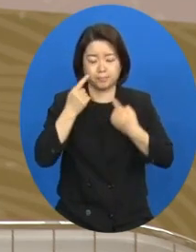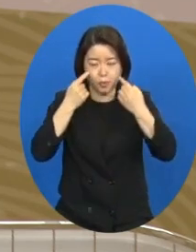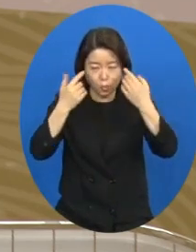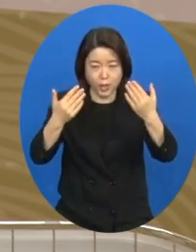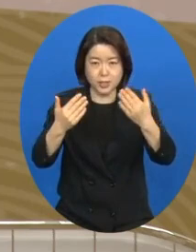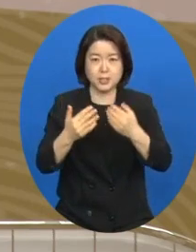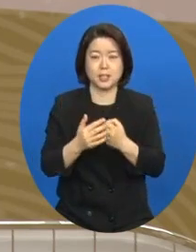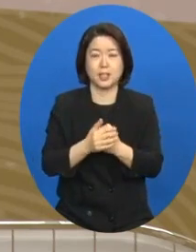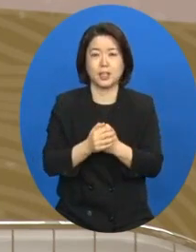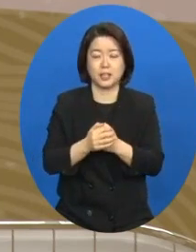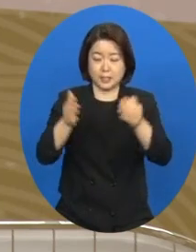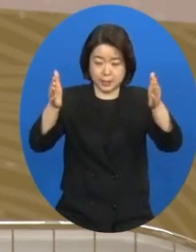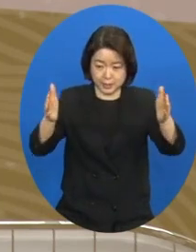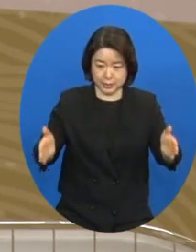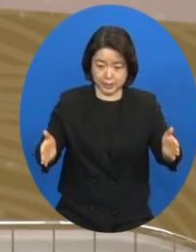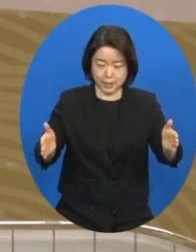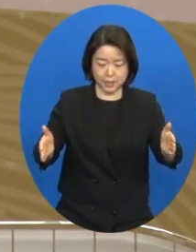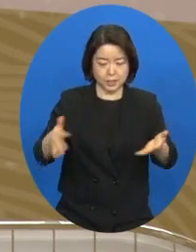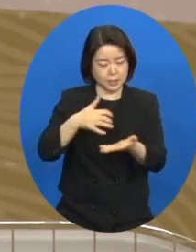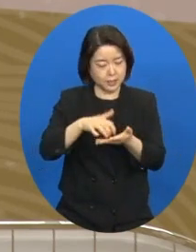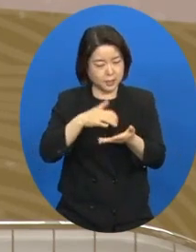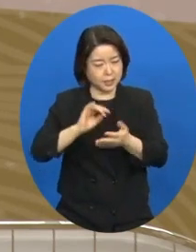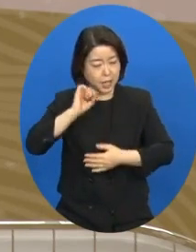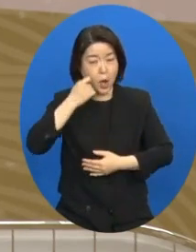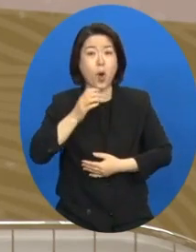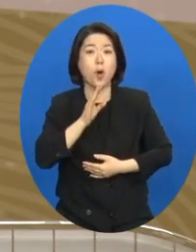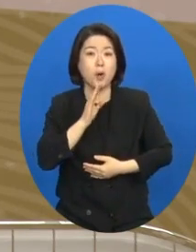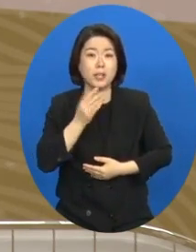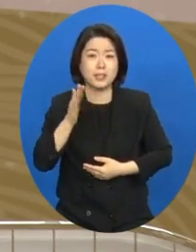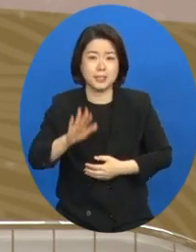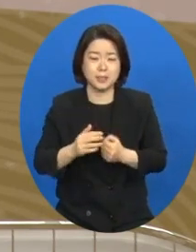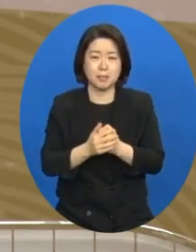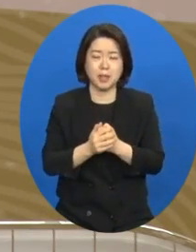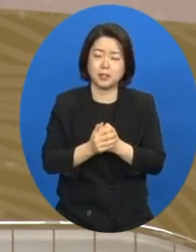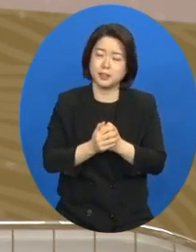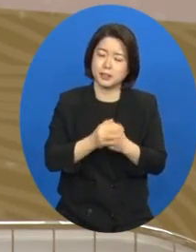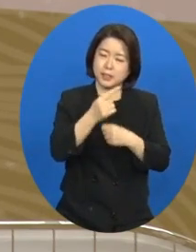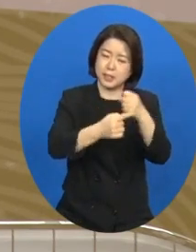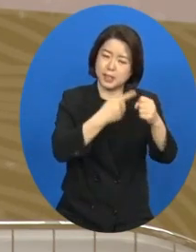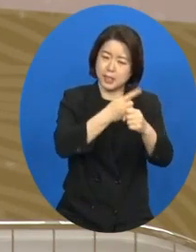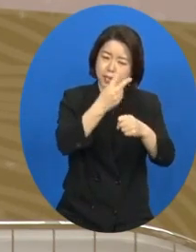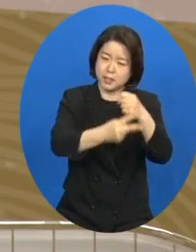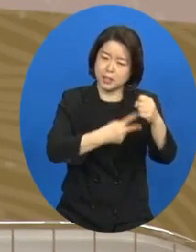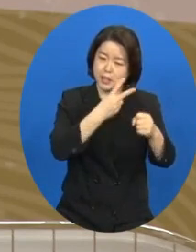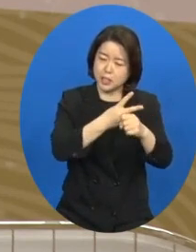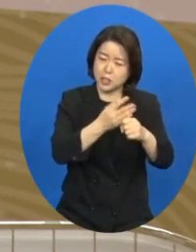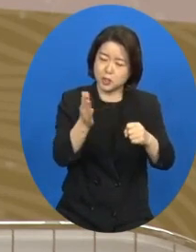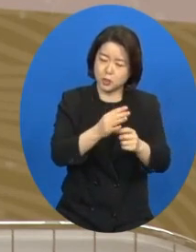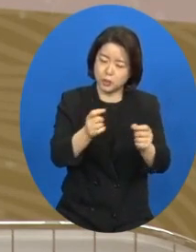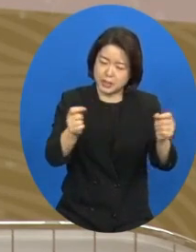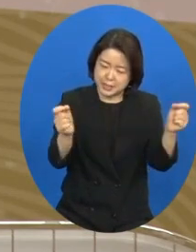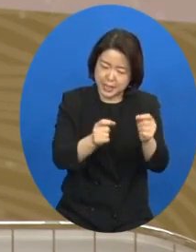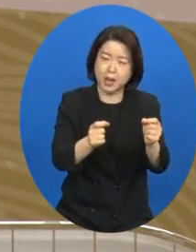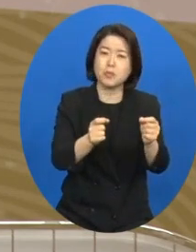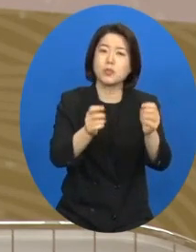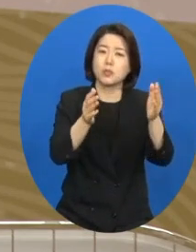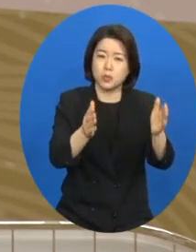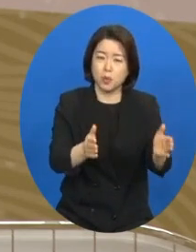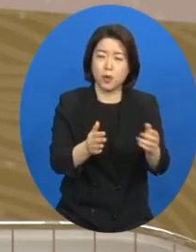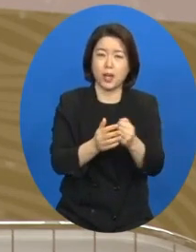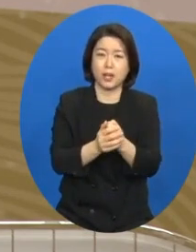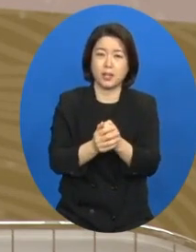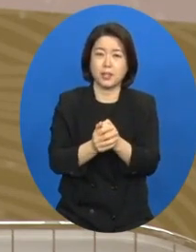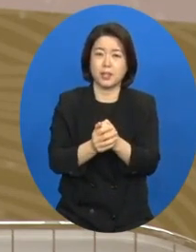기간을 계산 하기가 참 어렵지만 그래도 하니 2년정도 아주 짧은 기간 동안에